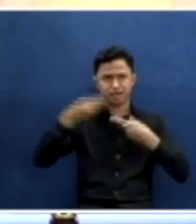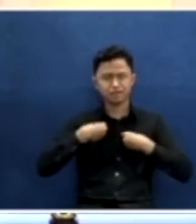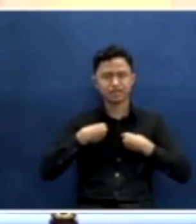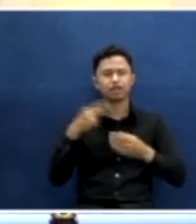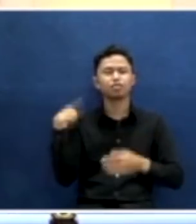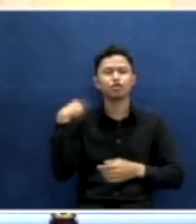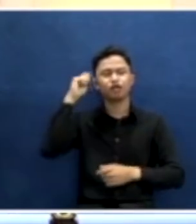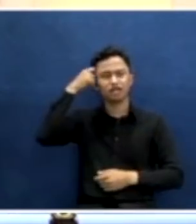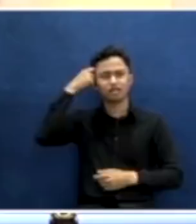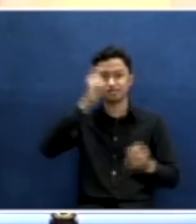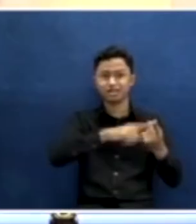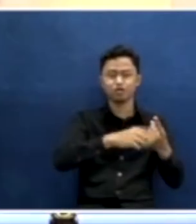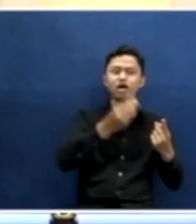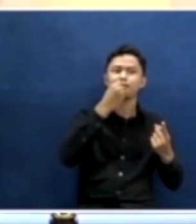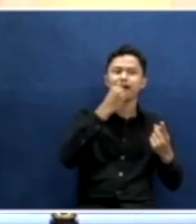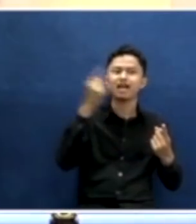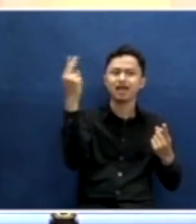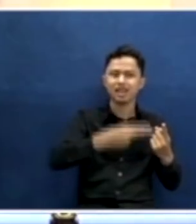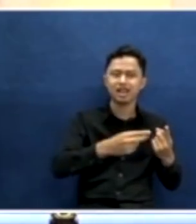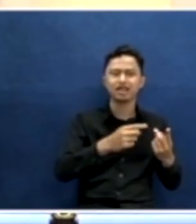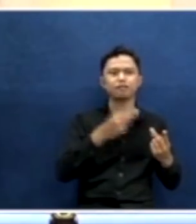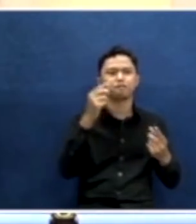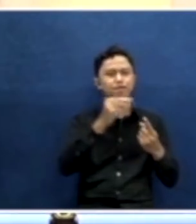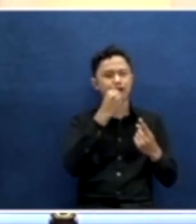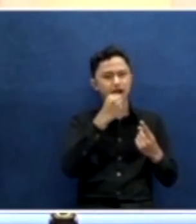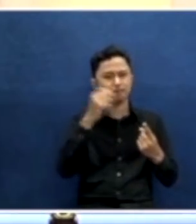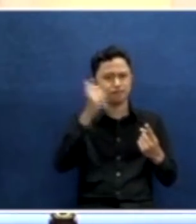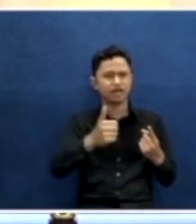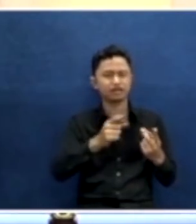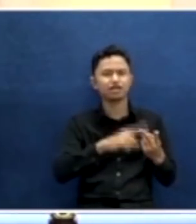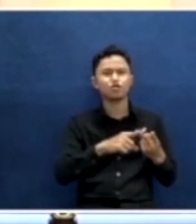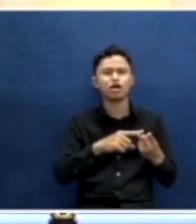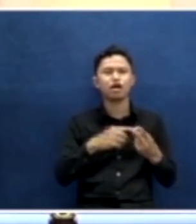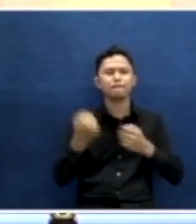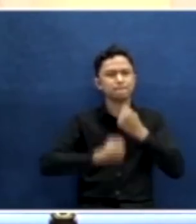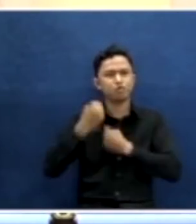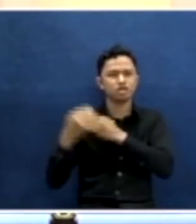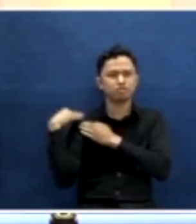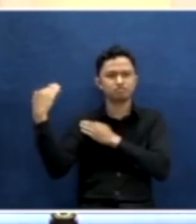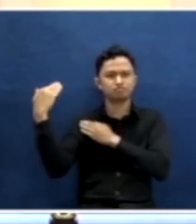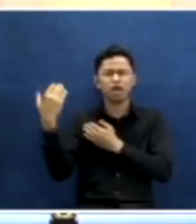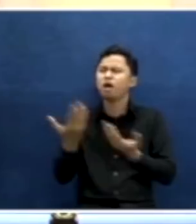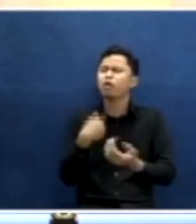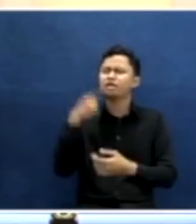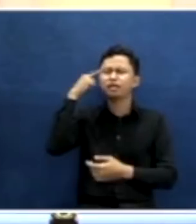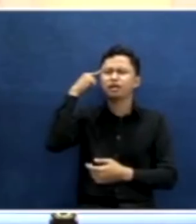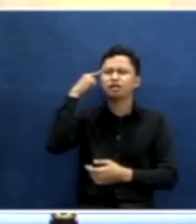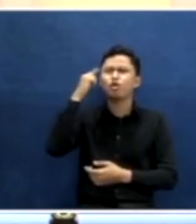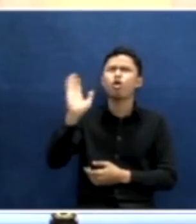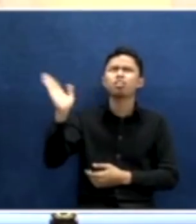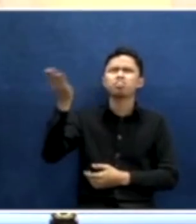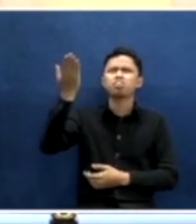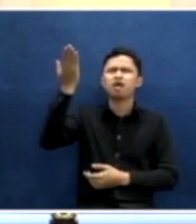perintah makan yang halal makan yang thoyyib beramal Shalih mungkin kita mikir apa hubungannya sampai para nabi itu